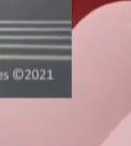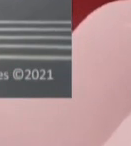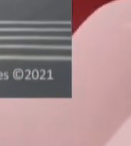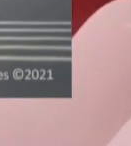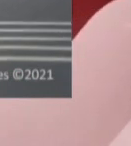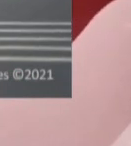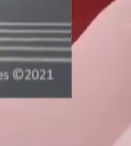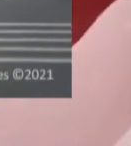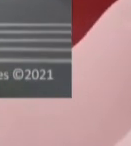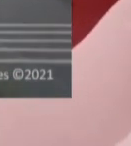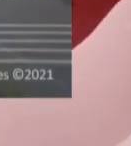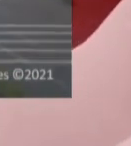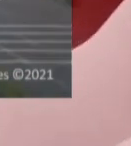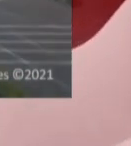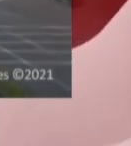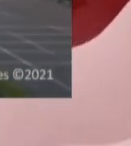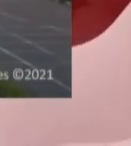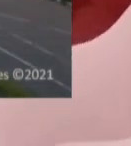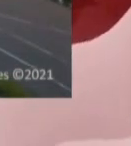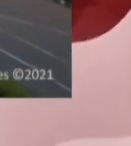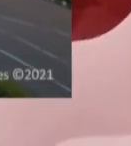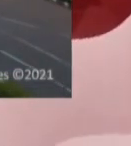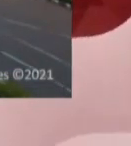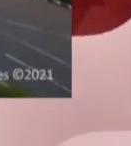Tinggallah di rumah jika tidak ada kebutuhan yang mendesak.